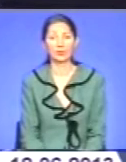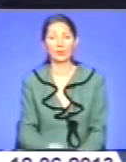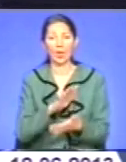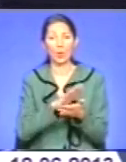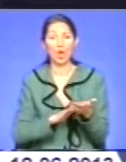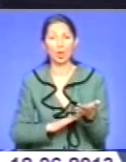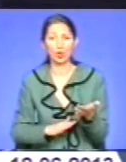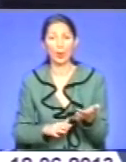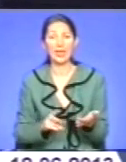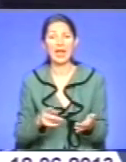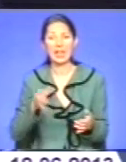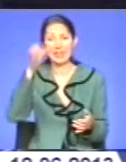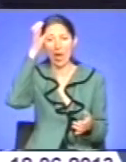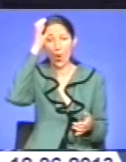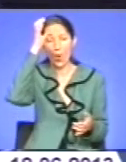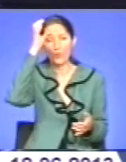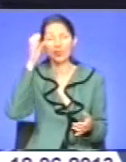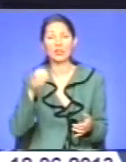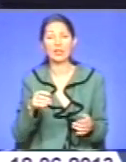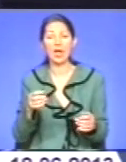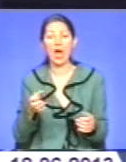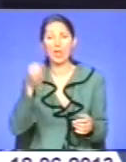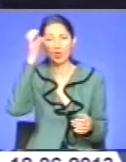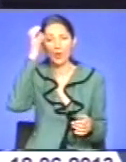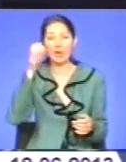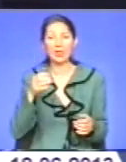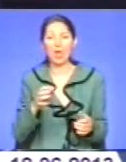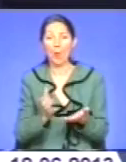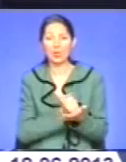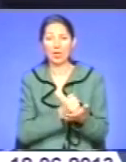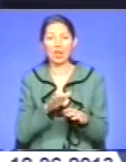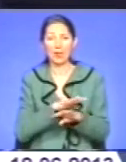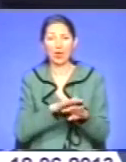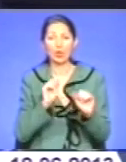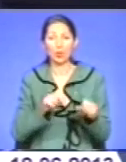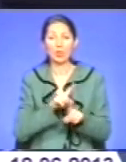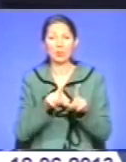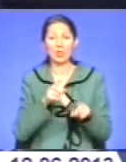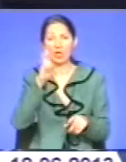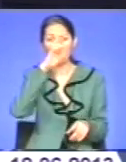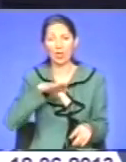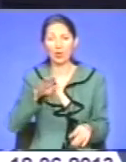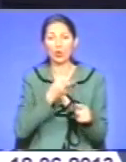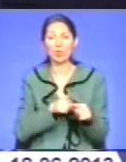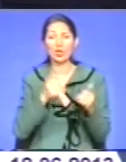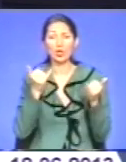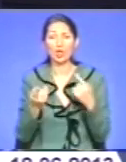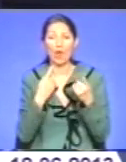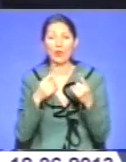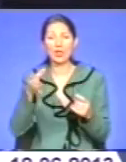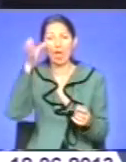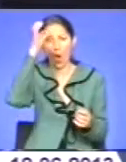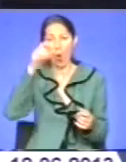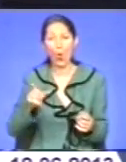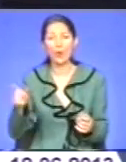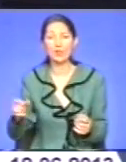Продовжуємо. Як науково-освітній та інтелектуальний потенціал народу може змінити країну? Про це сьогодні говорили науковці на